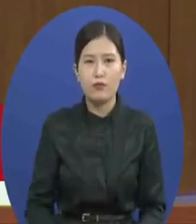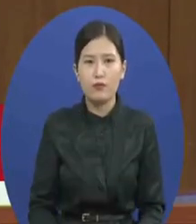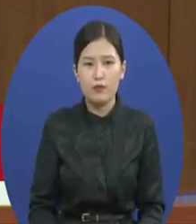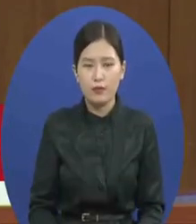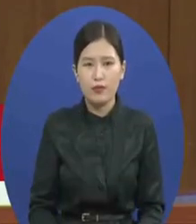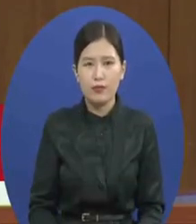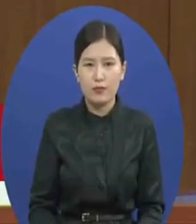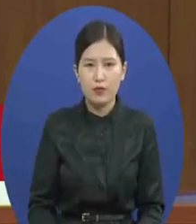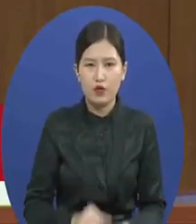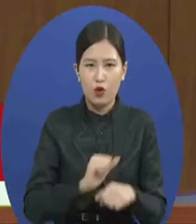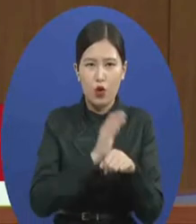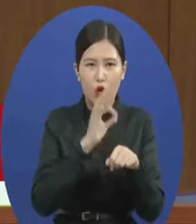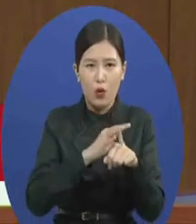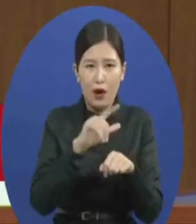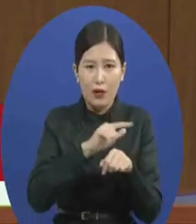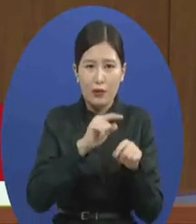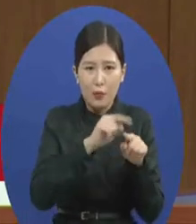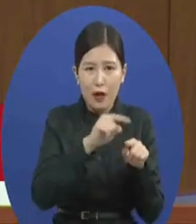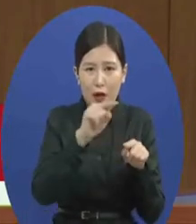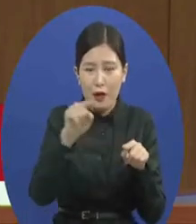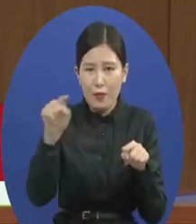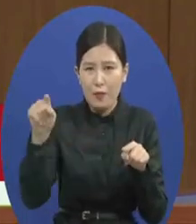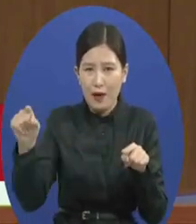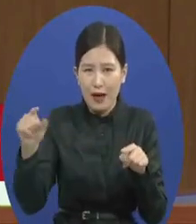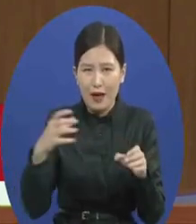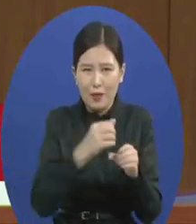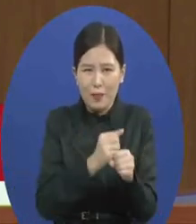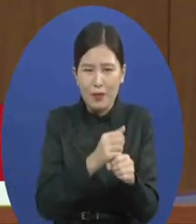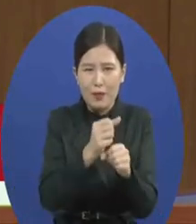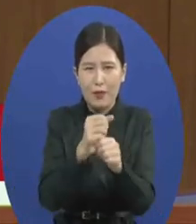Тогтоосон голомтуудаа бид нар энэ өвчинг барьж,